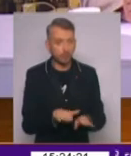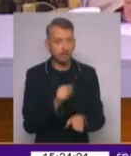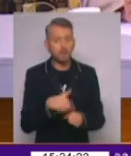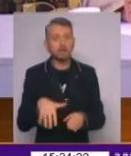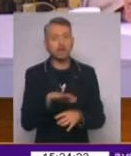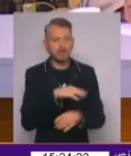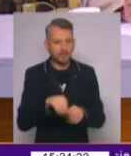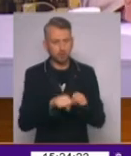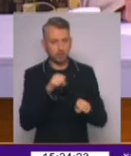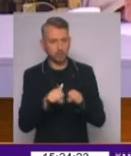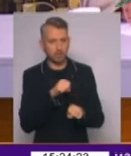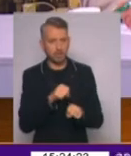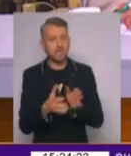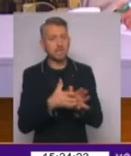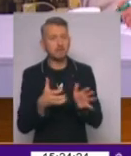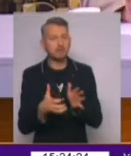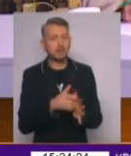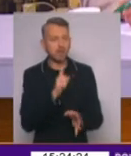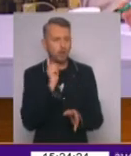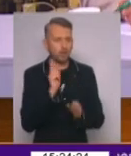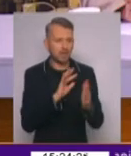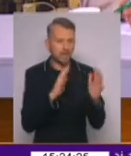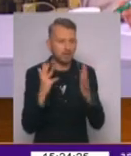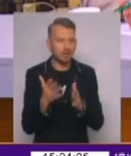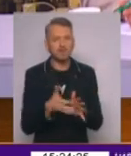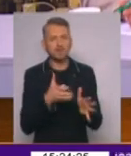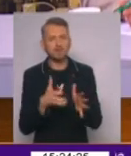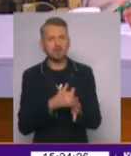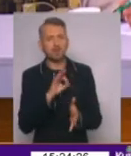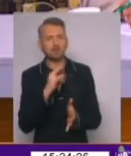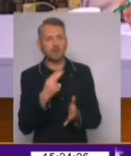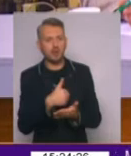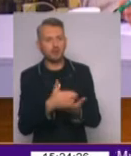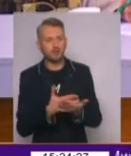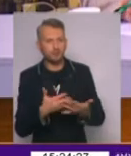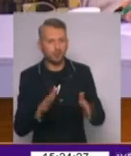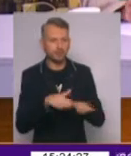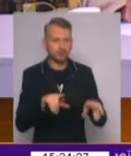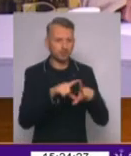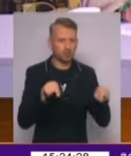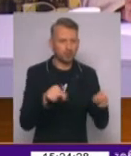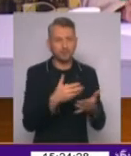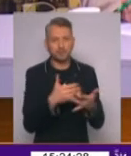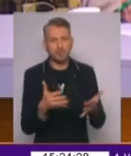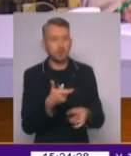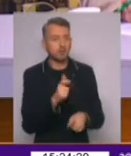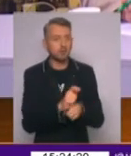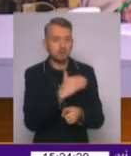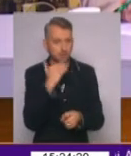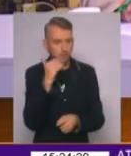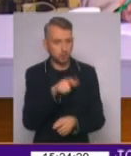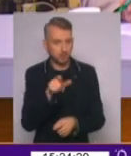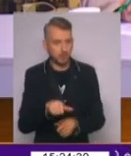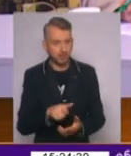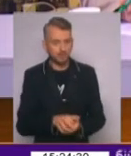всі порушені. Угу. Не вистачає озеленення, не вистачає соціальної інфраструктури і надмірна чисельність населення.